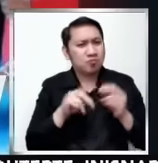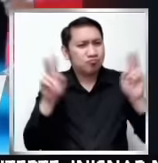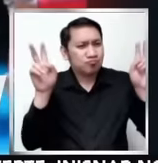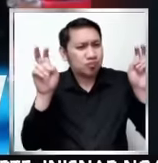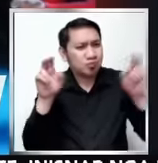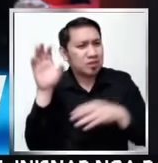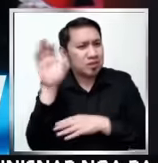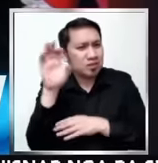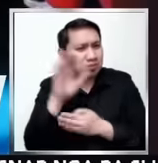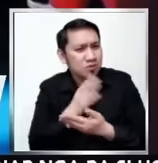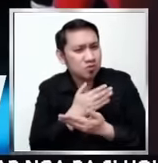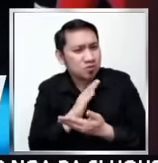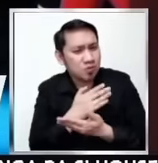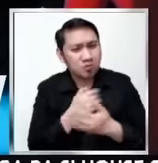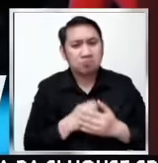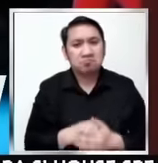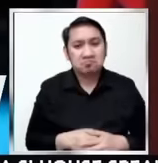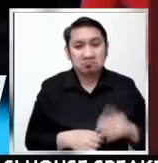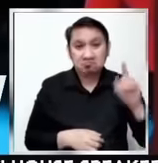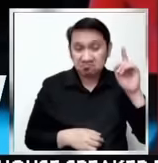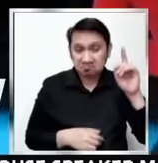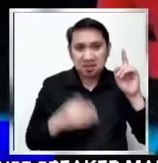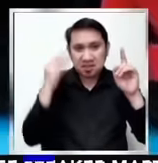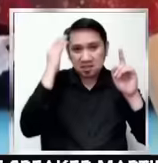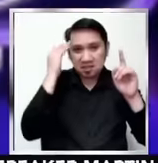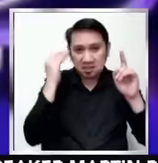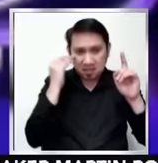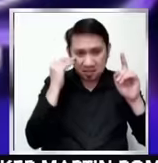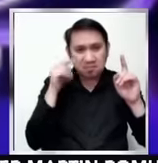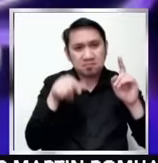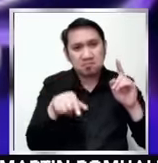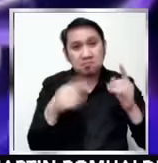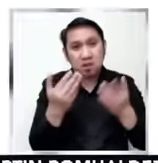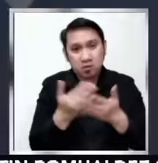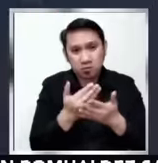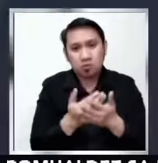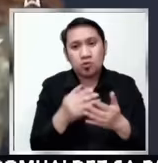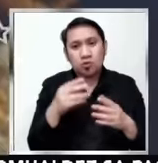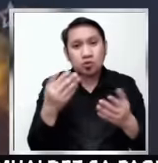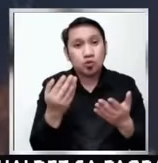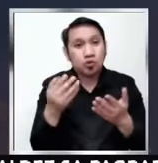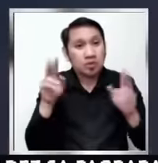Wagi naman bilang top global K-pop artist ang New Jeans.